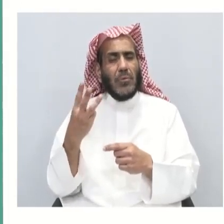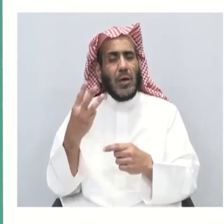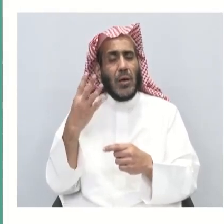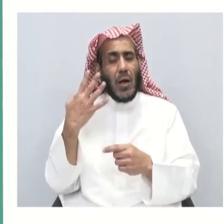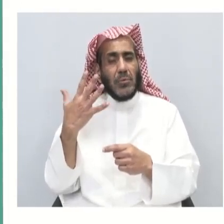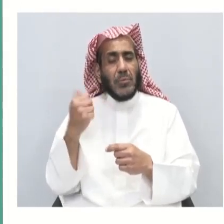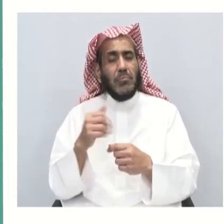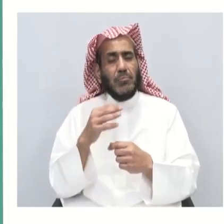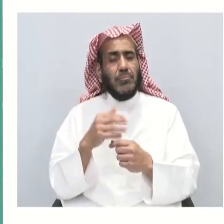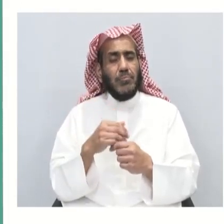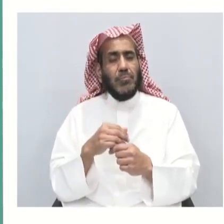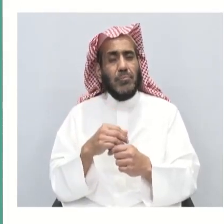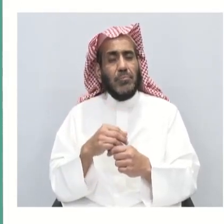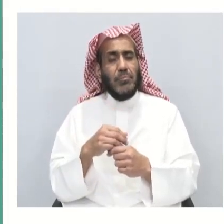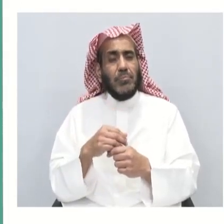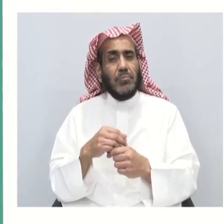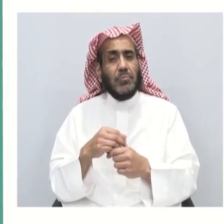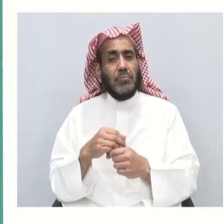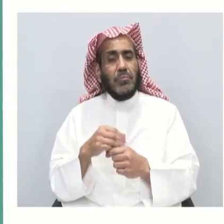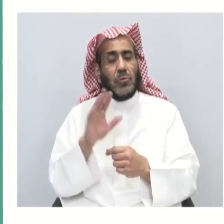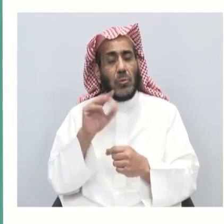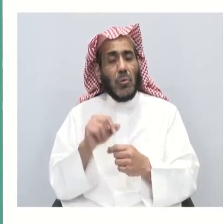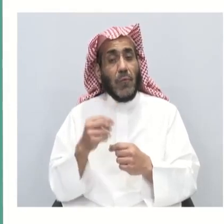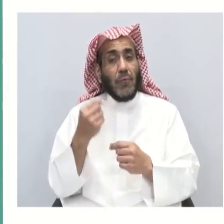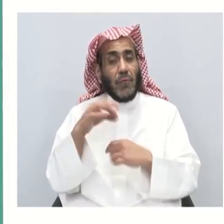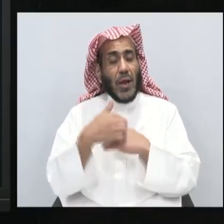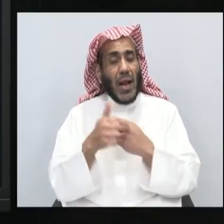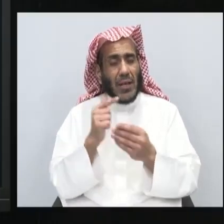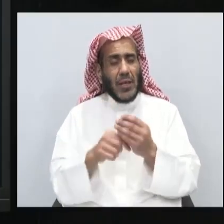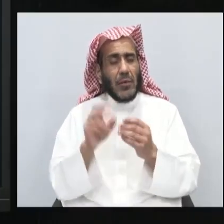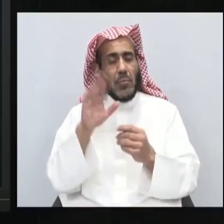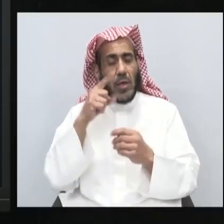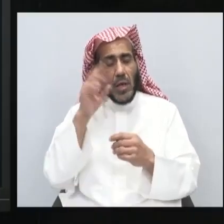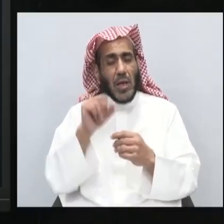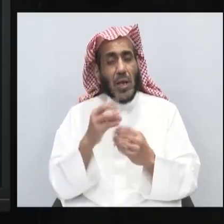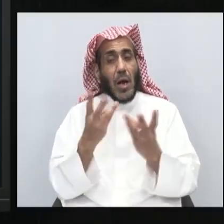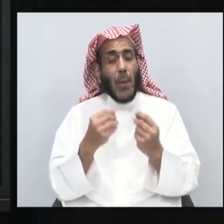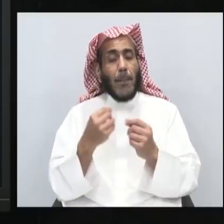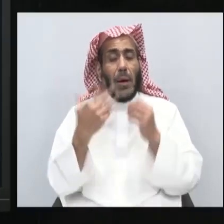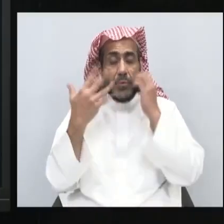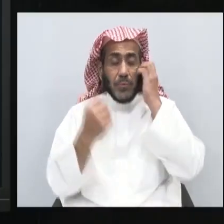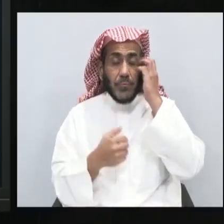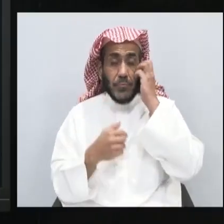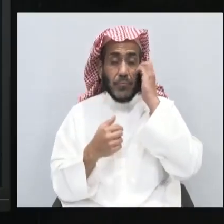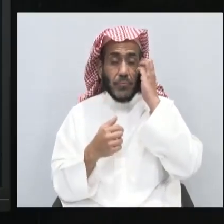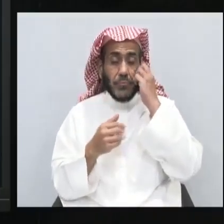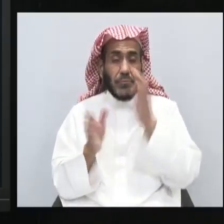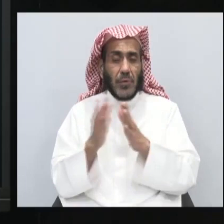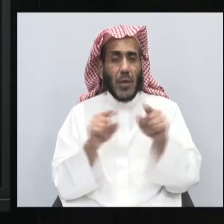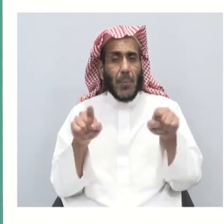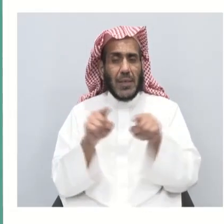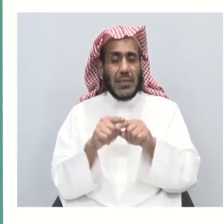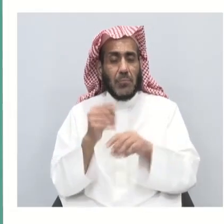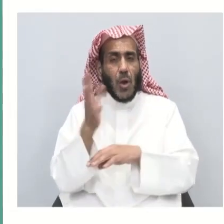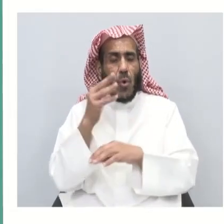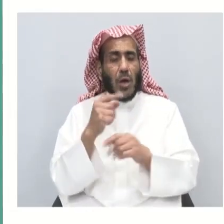1 2 3 4 5، ليست من فلقتين، إذن لأنها رقم 5. أيضا بالنسبة للورقة